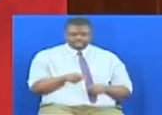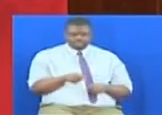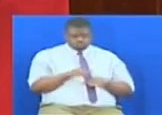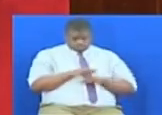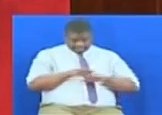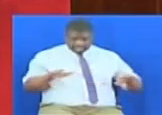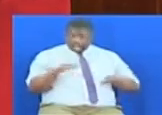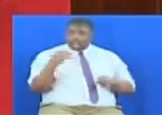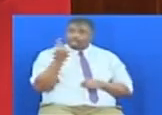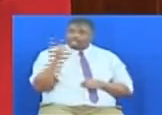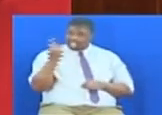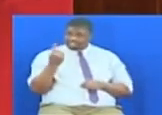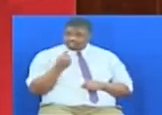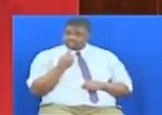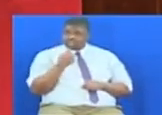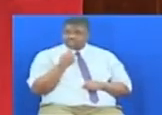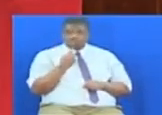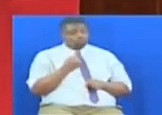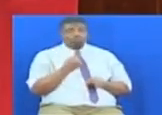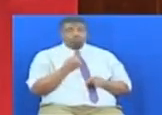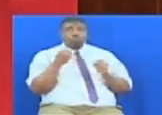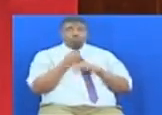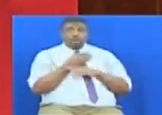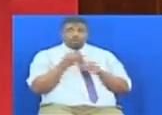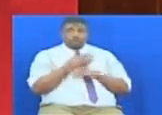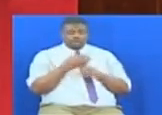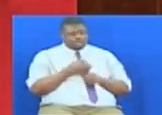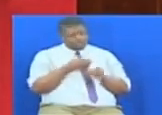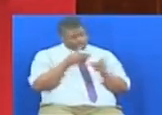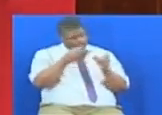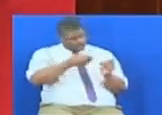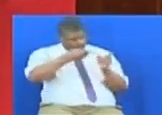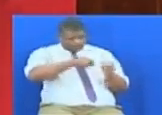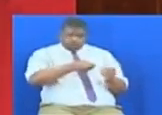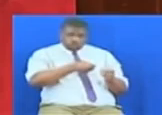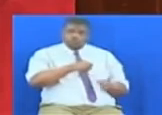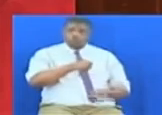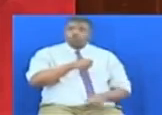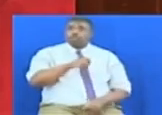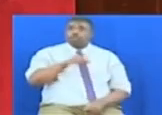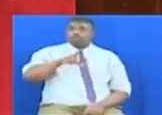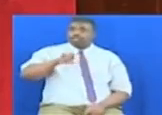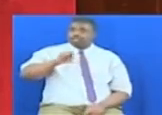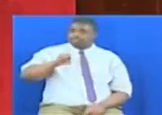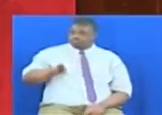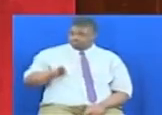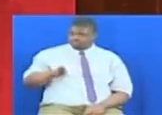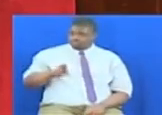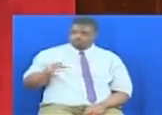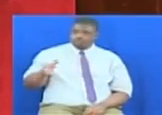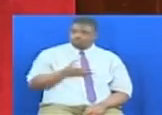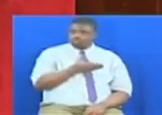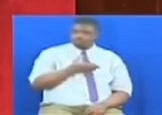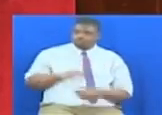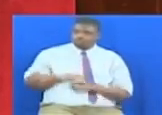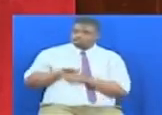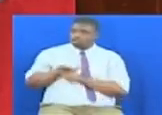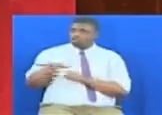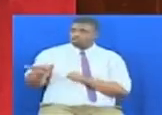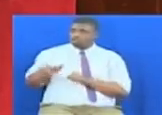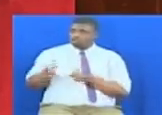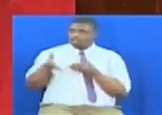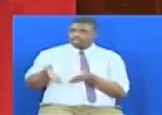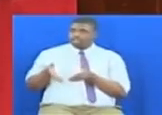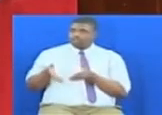Waliolalamika kwamba wamemua, wamempiga siku zilizo. Ni uongo, lakini leo wameondolewa kwa sababu ya hicho corona, baada kuwa wamegoma, leo wanalalamika